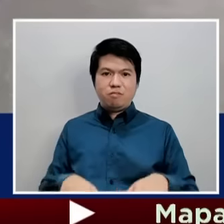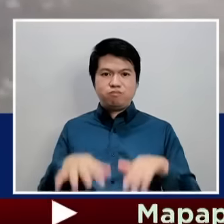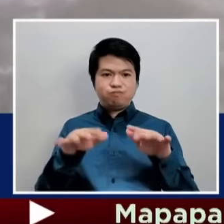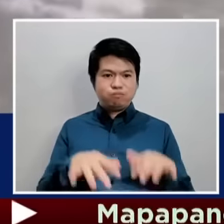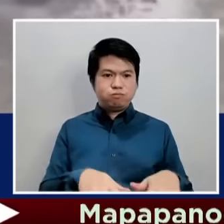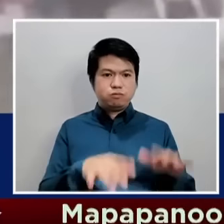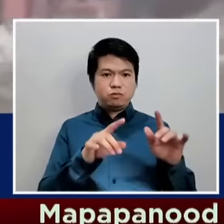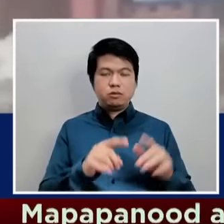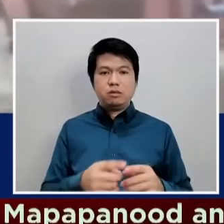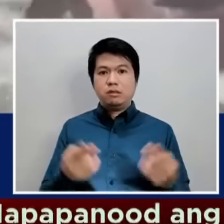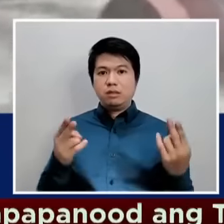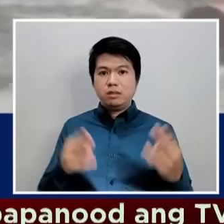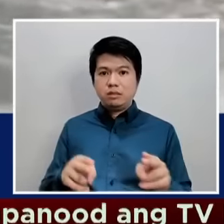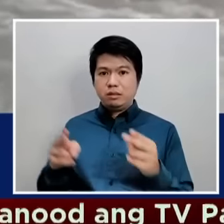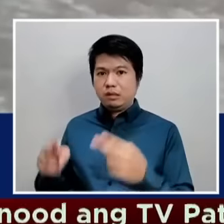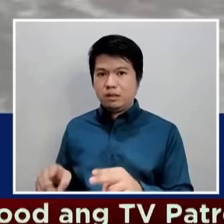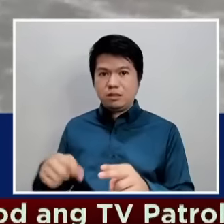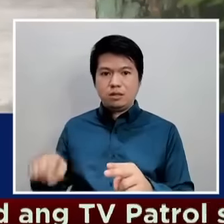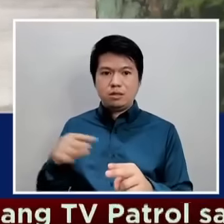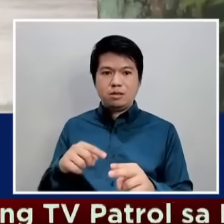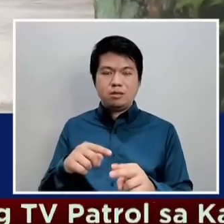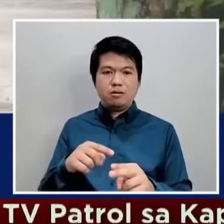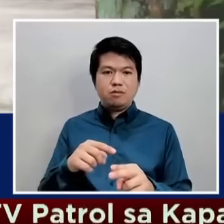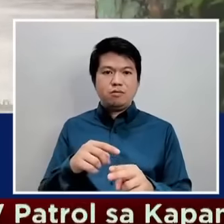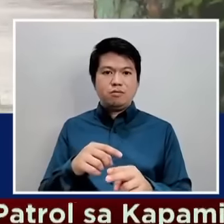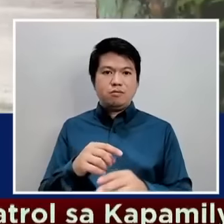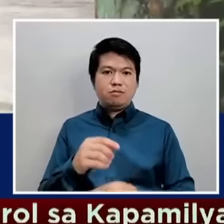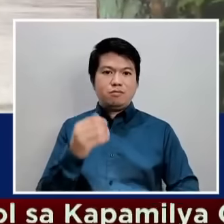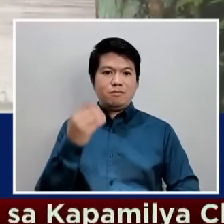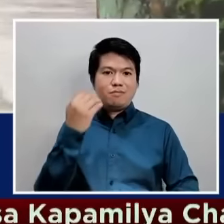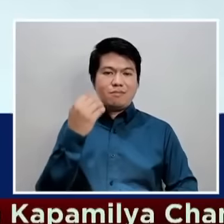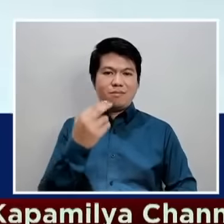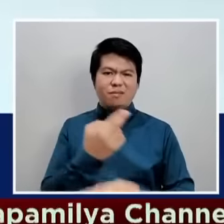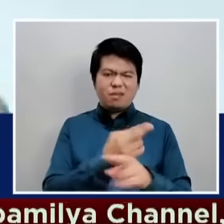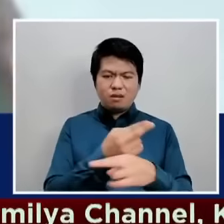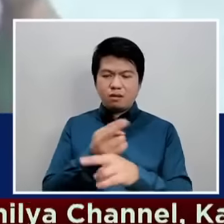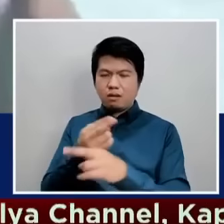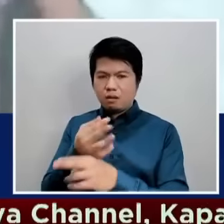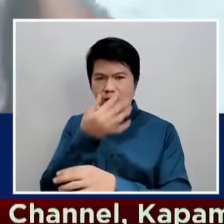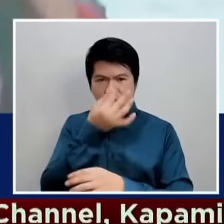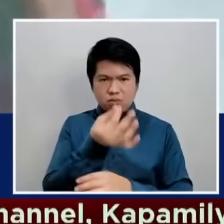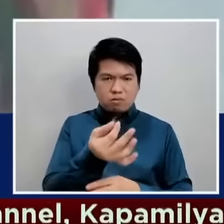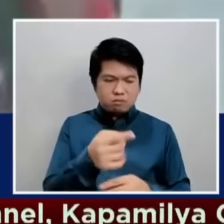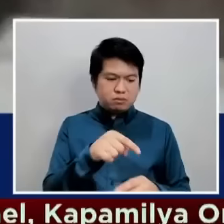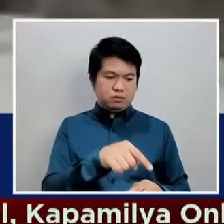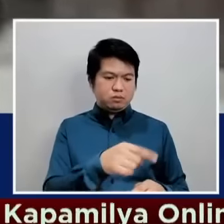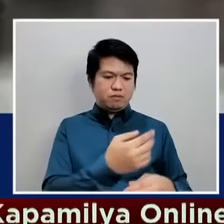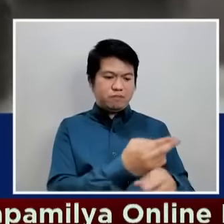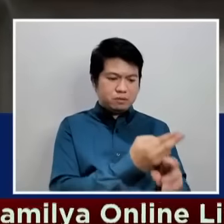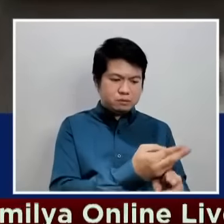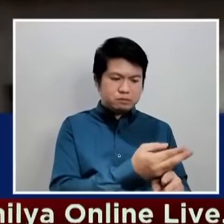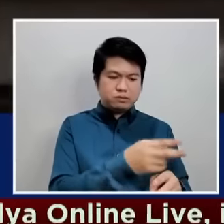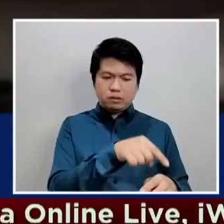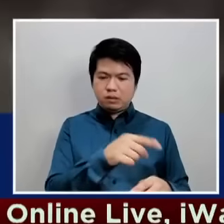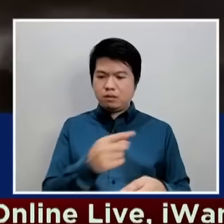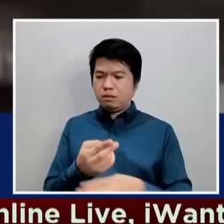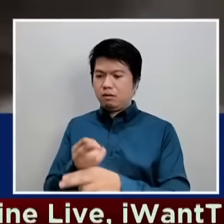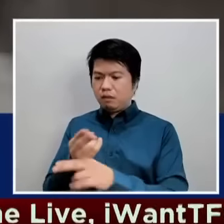Ang nangyayari kasi parang patche-patche yung pagre-repair. Aayusin dito, aayusin doon, so on. So